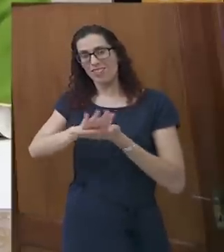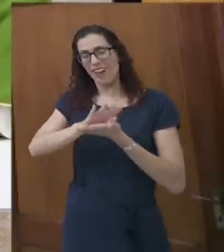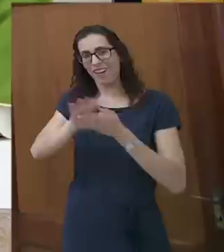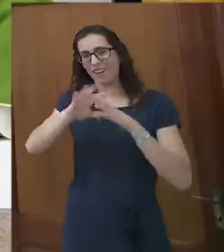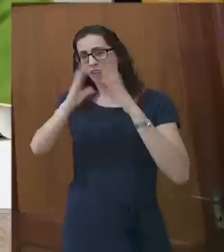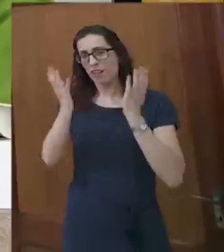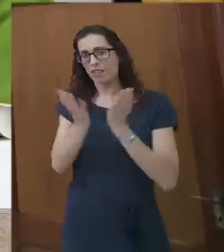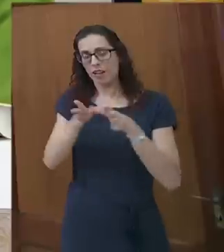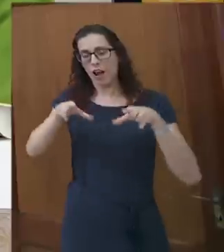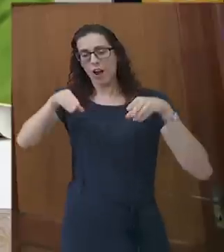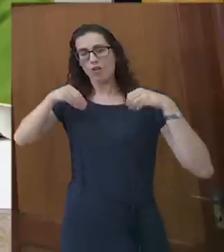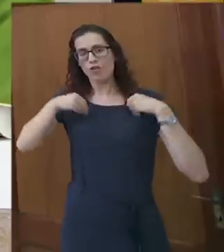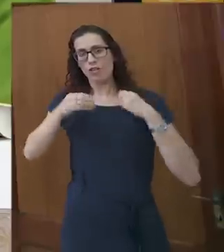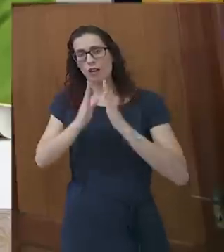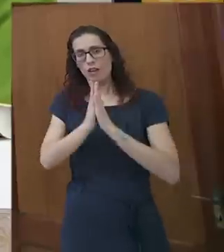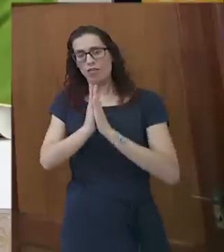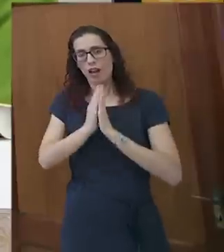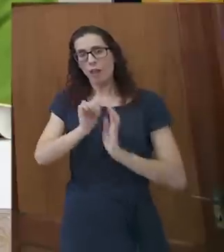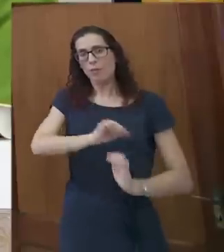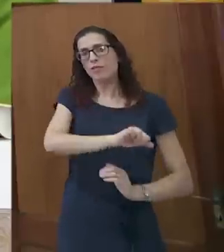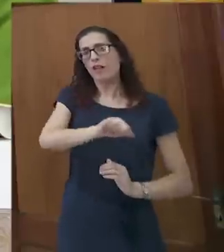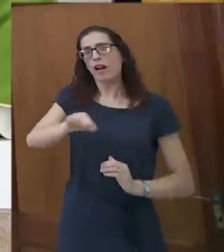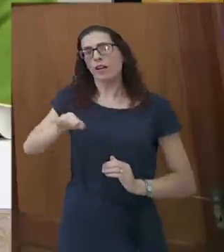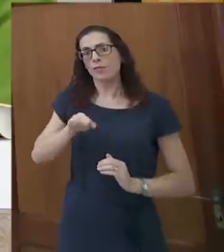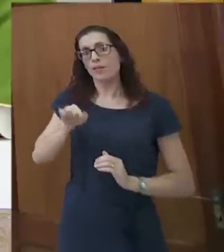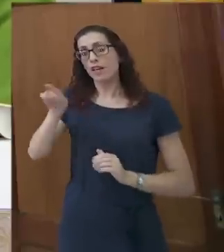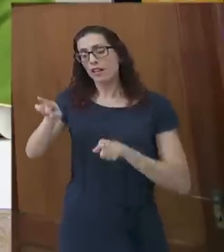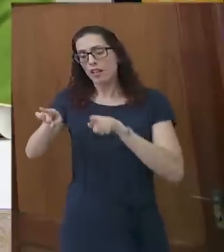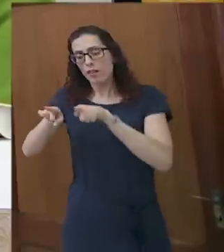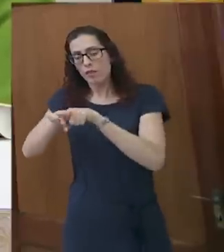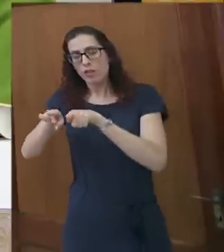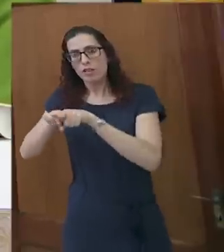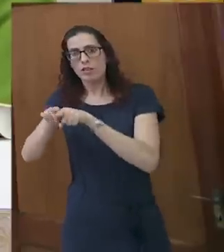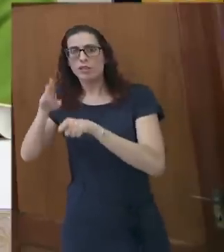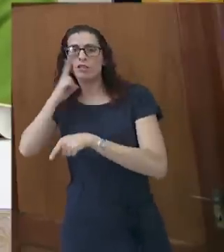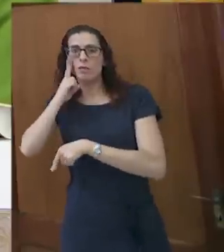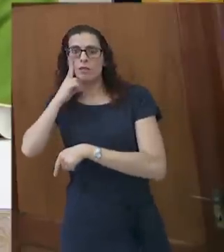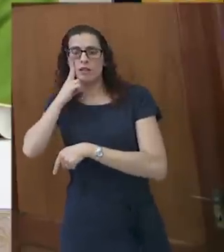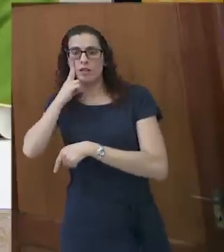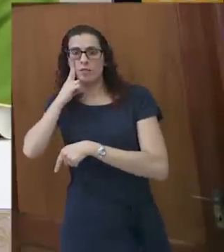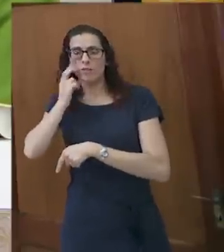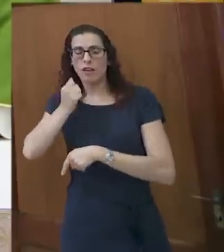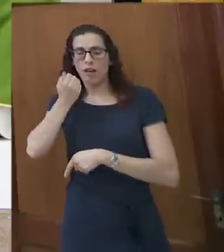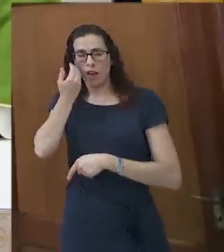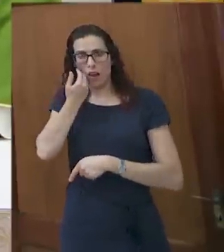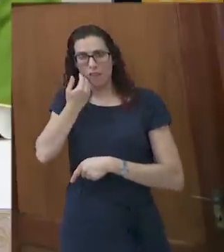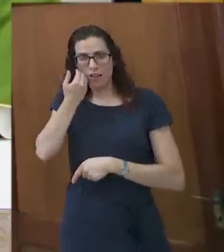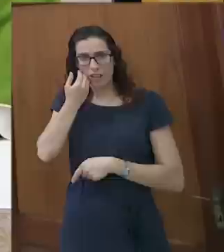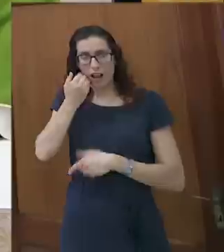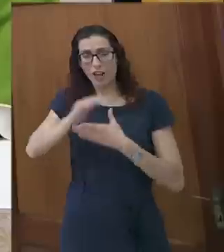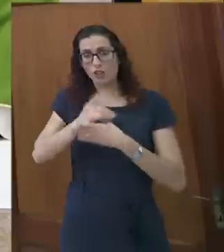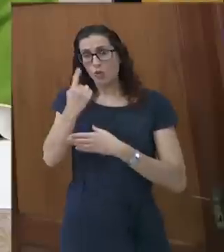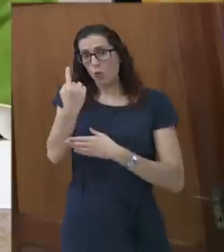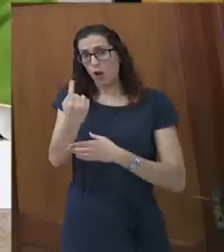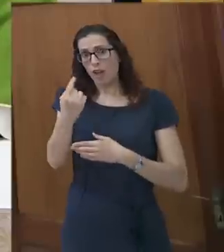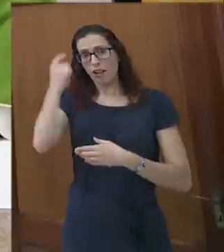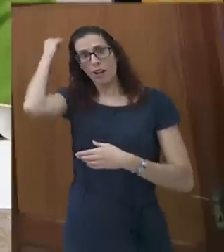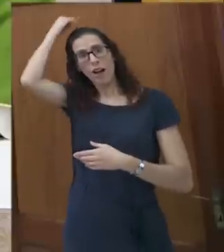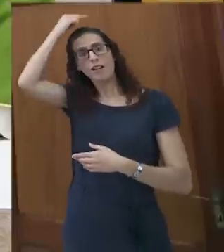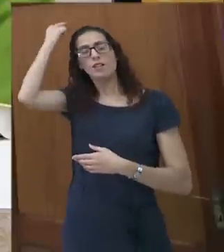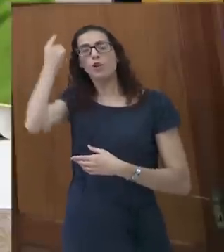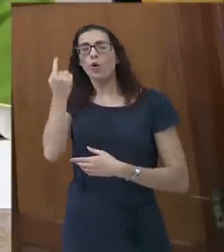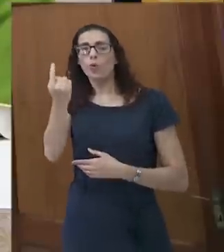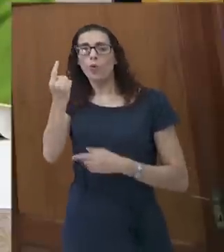tad-dinja ilqa tal-btana, inti li jgħed fuq l-lemmin tal-Missier ħenna lina, għaliex inti wahdek